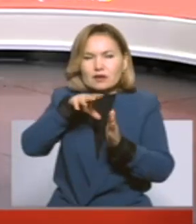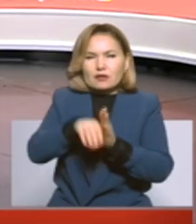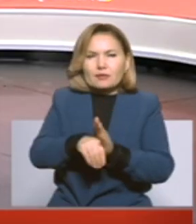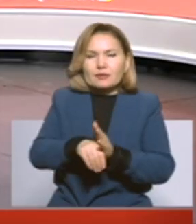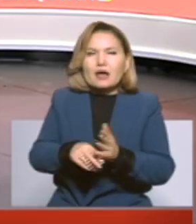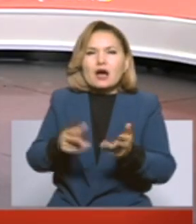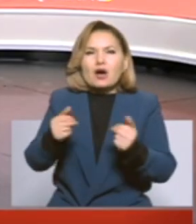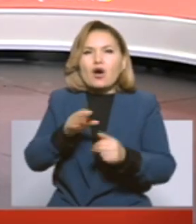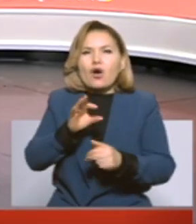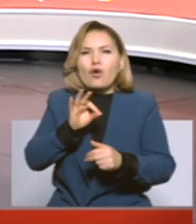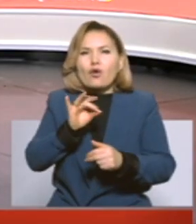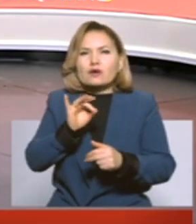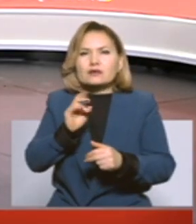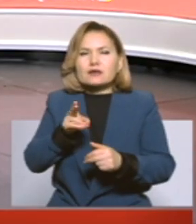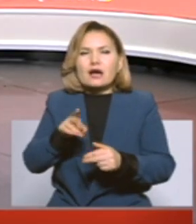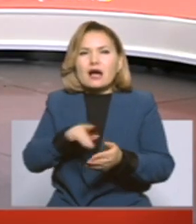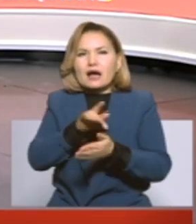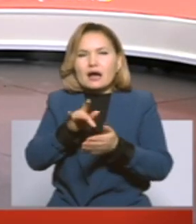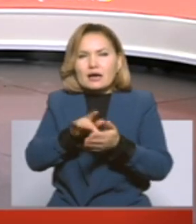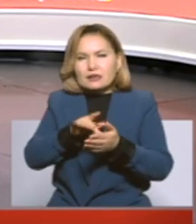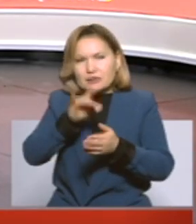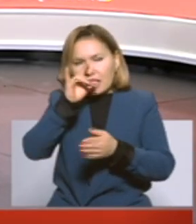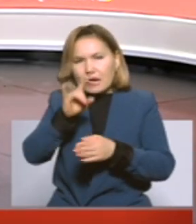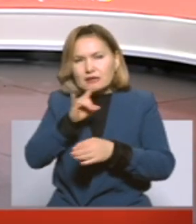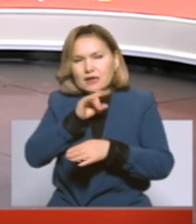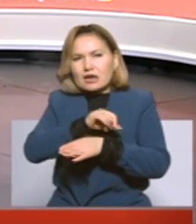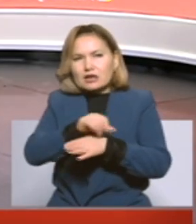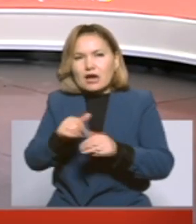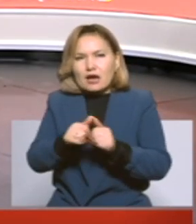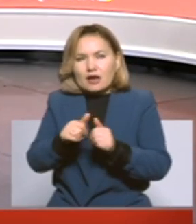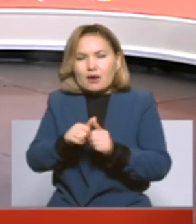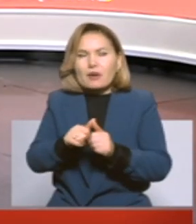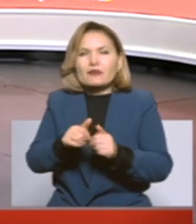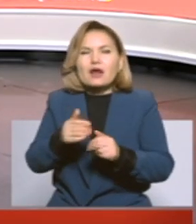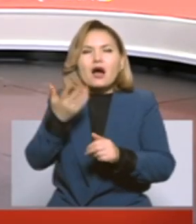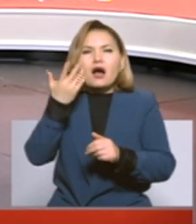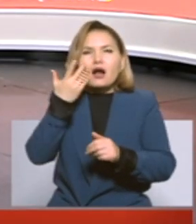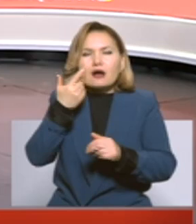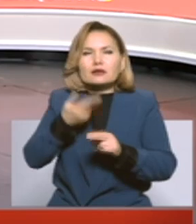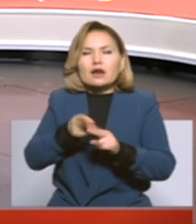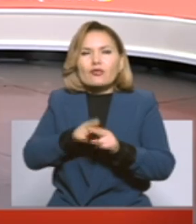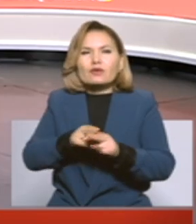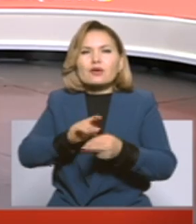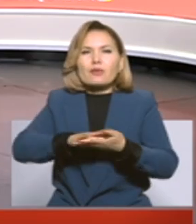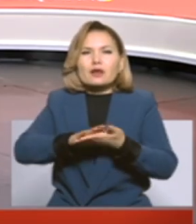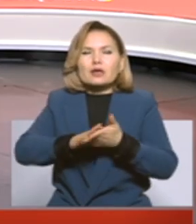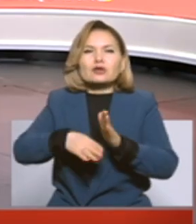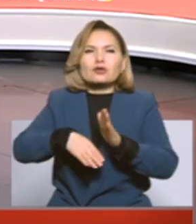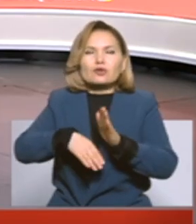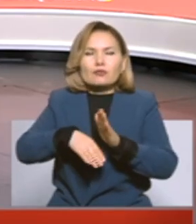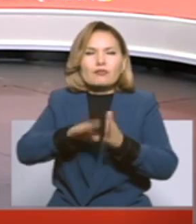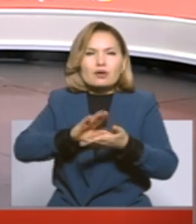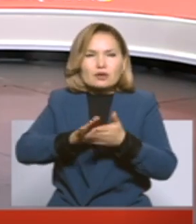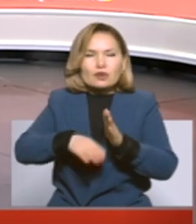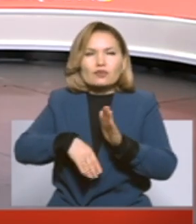Индира, ал Орыс Қазақстанға шекаралас орналасқан қала, онда жағдай қашан тұрақталуы мүмкін, және жергілікті билік не дейді